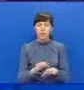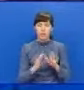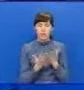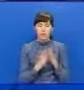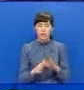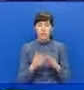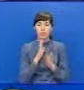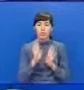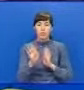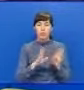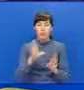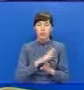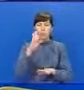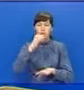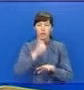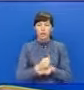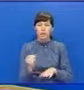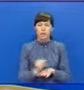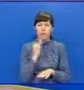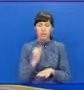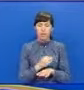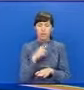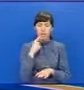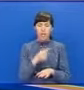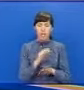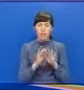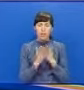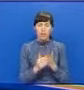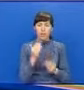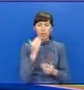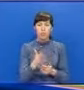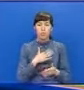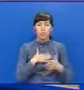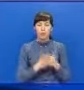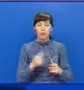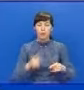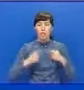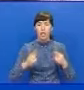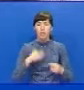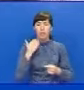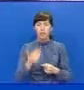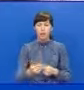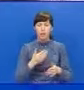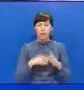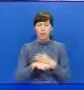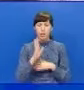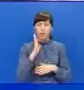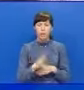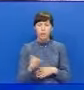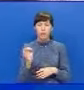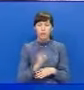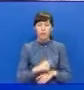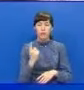көрмесі қойылды. Елбасымыз «Тарих толқынында» атты кітабында олар қоғамның түрлі тарабынан шыққандар, әрі